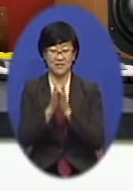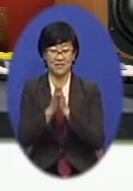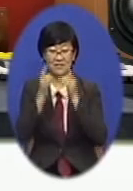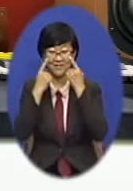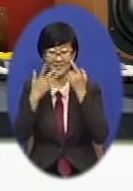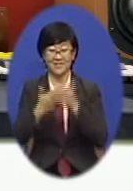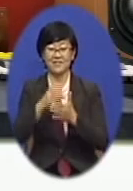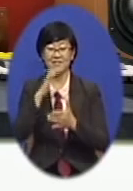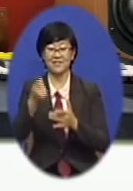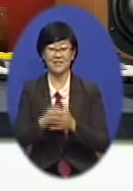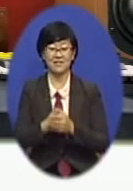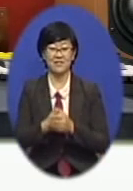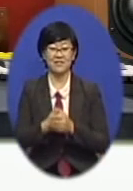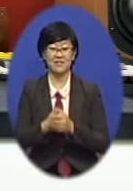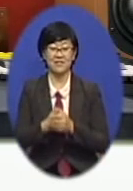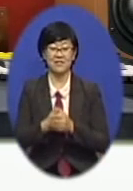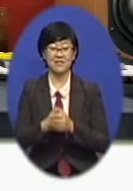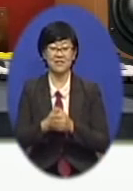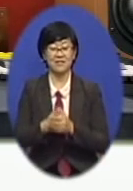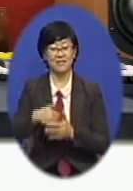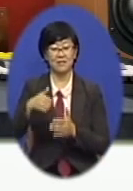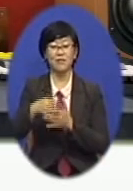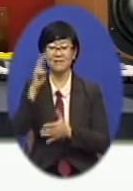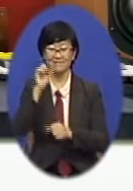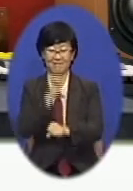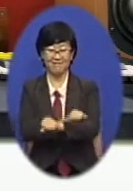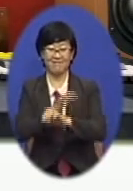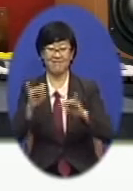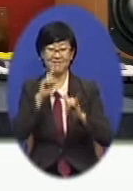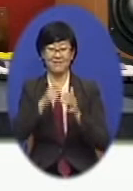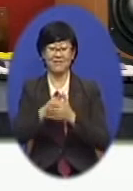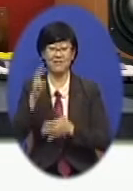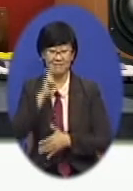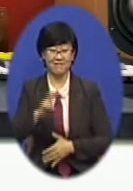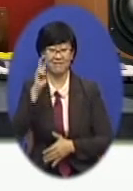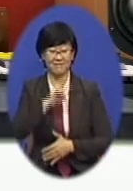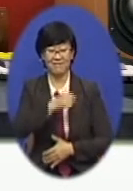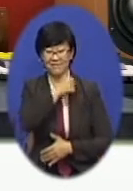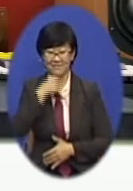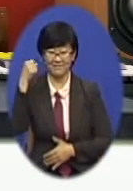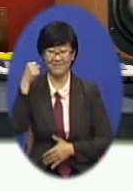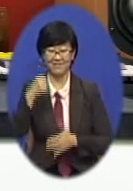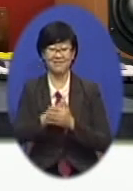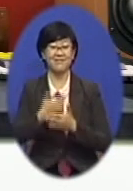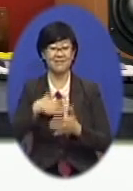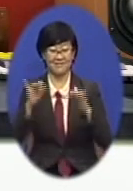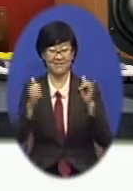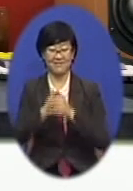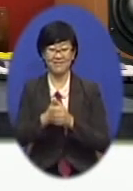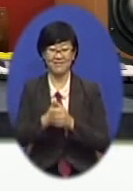정확히 잘해주셨어요. 예. 무용으로 얘기하면 추임새가 좀 있는 분이네요. 노래 맛을 아는 분이에요. 네.